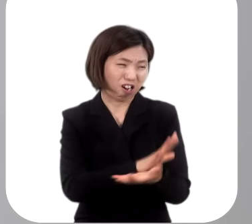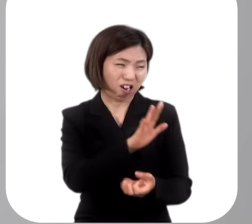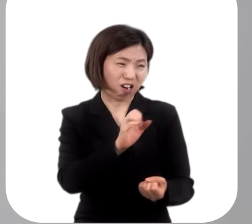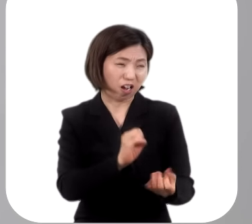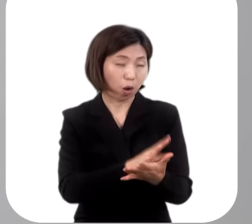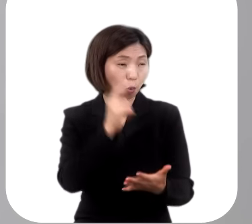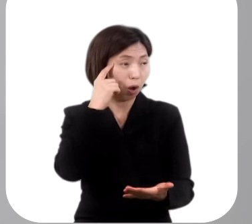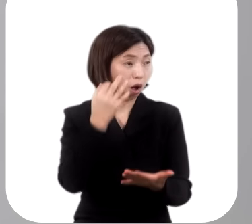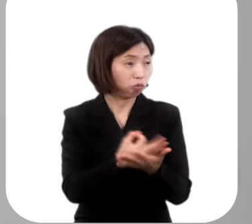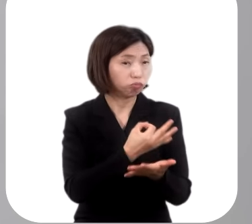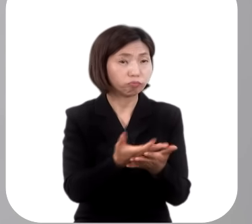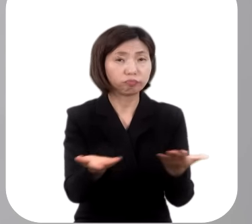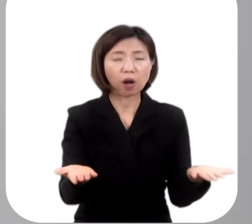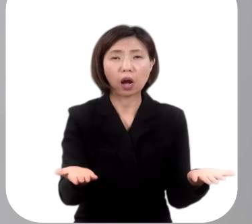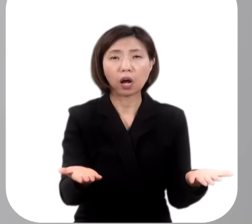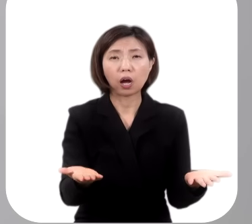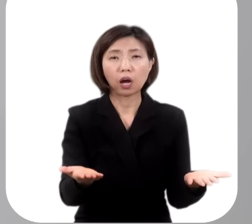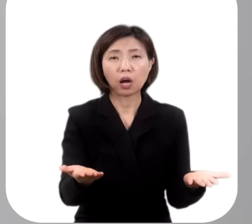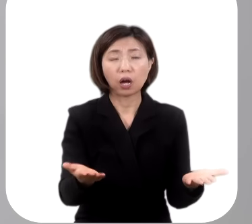집이 엉망이 돼 버렸다는 거.